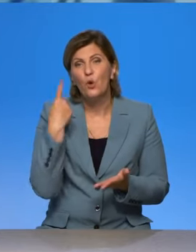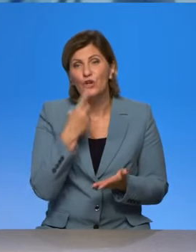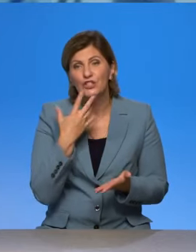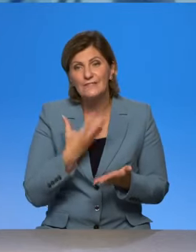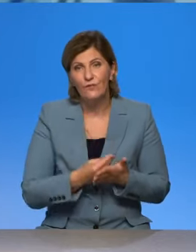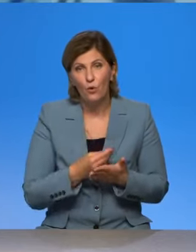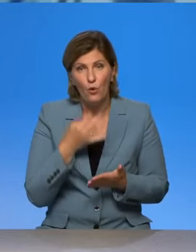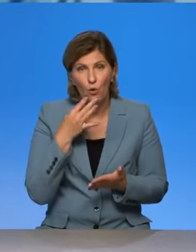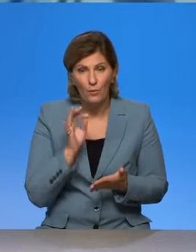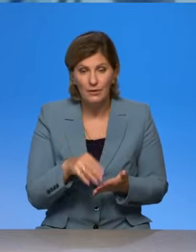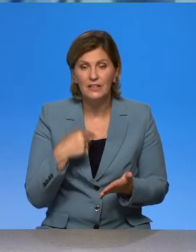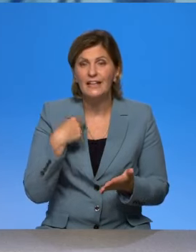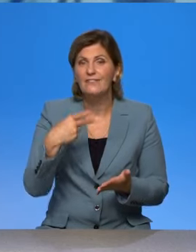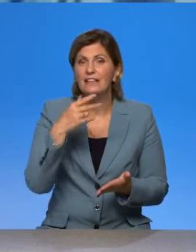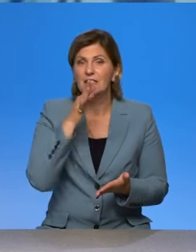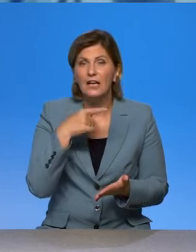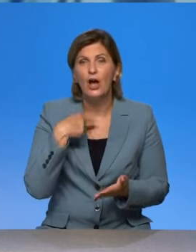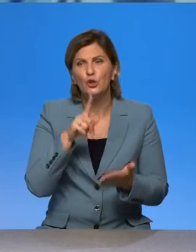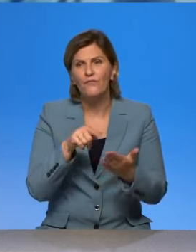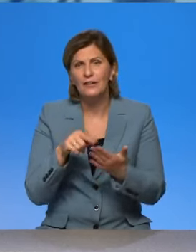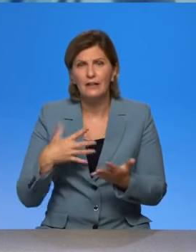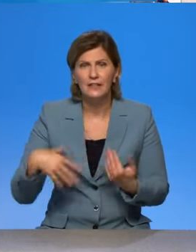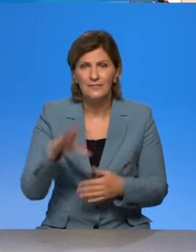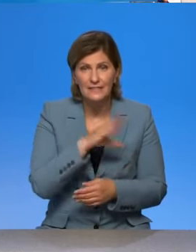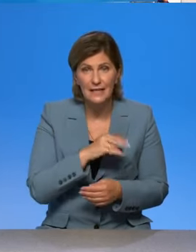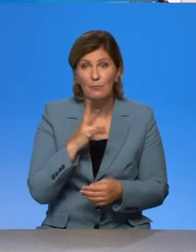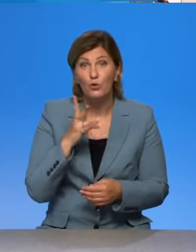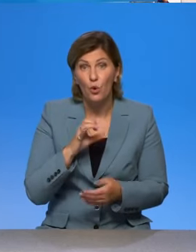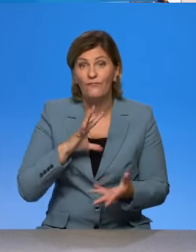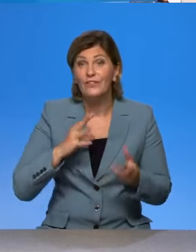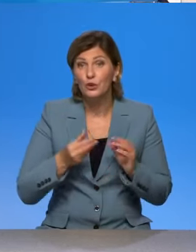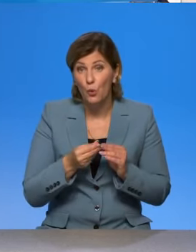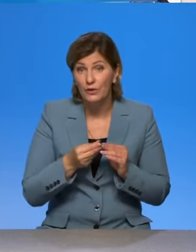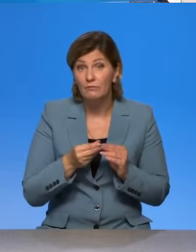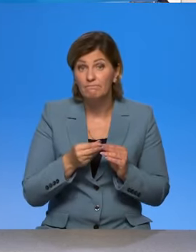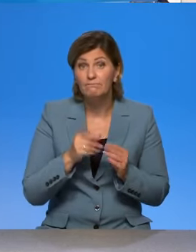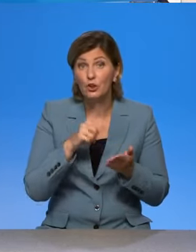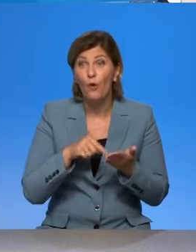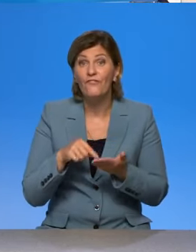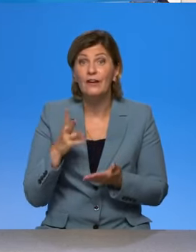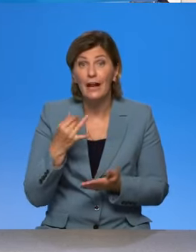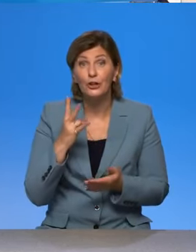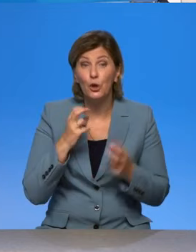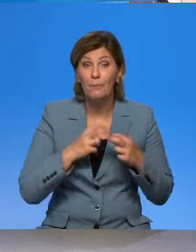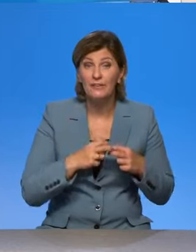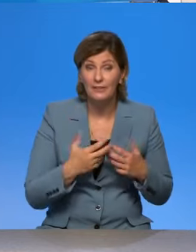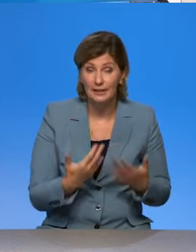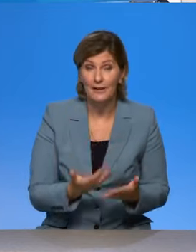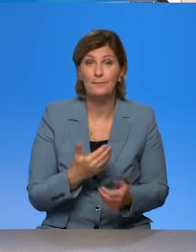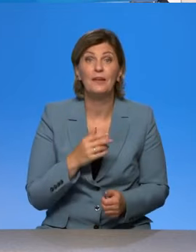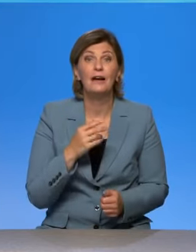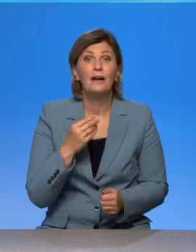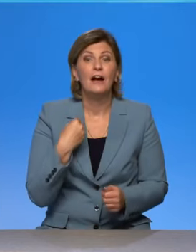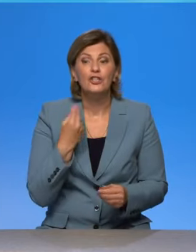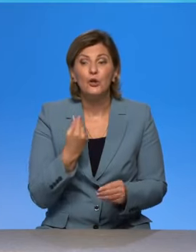область в 20 лет доверяла всем, но жизнь научила доверяй, но проверяй. А вот... попросили поиграть, да, дополнить эту